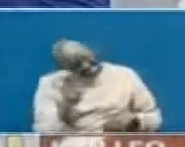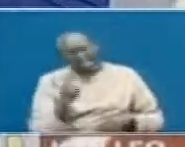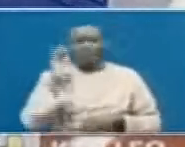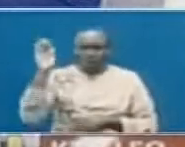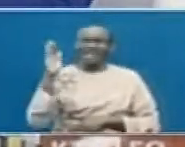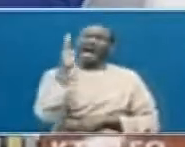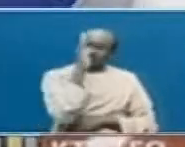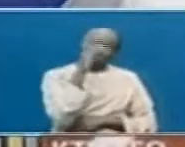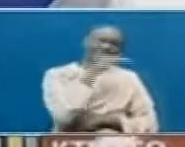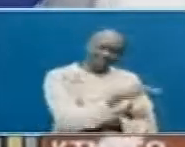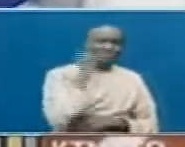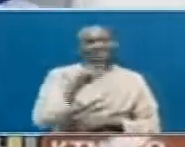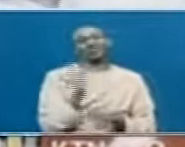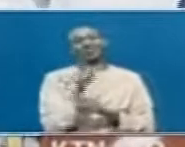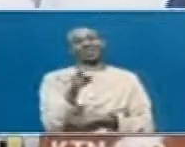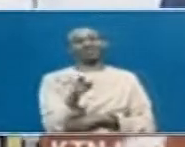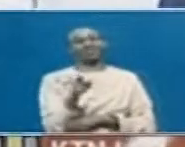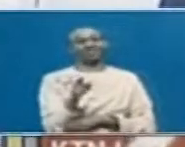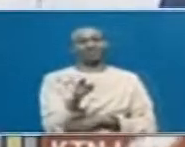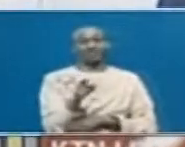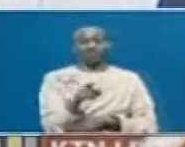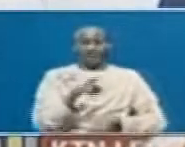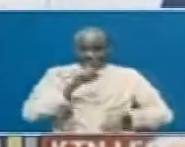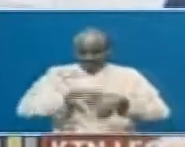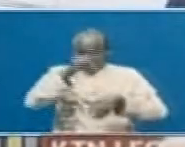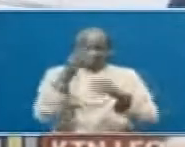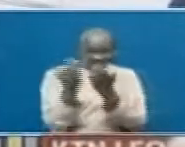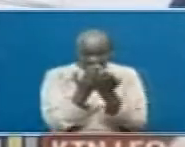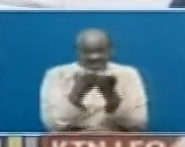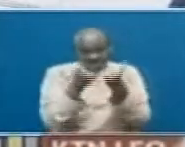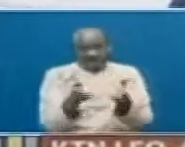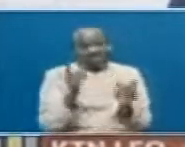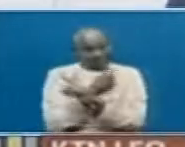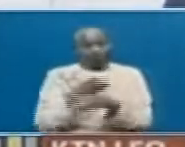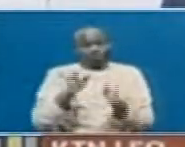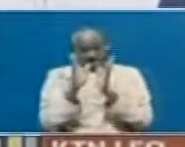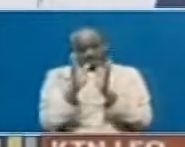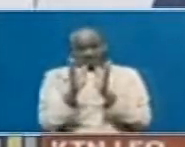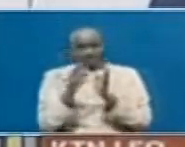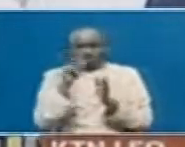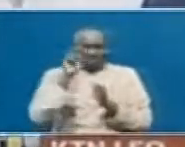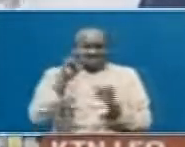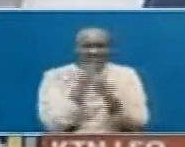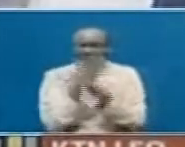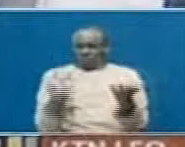mchana, si usiku. Katika masuala ya utangazaji. Naam. Vile tunavyofanya siku hizi katika sherehe za kitaifa. Yeah. Maoni yako ni